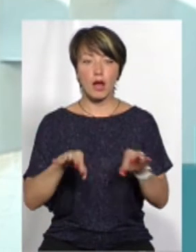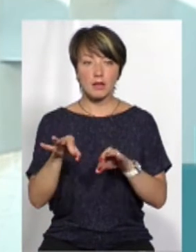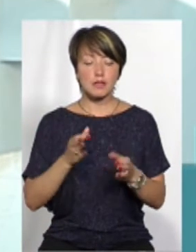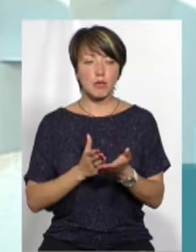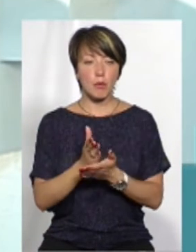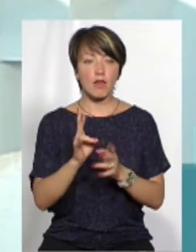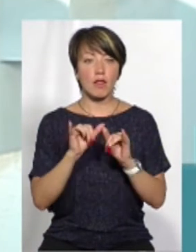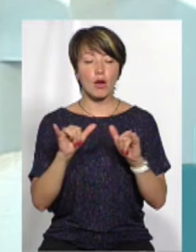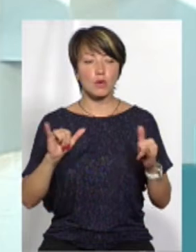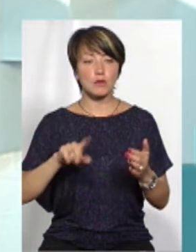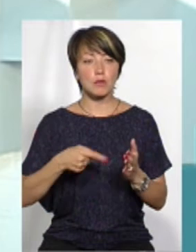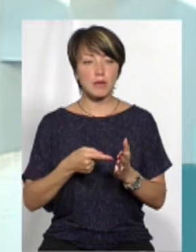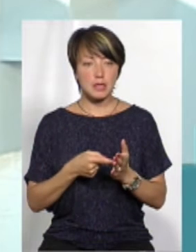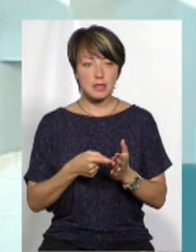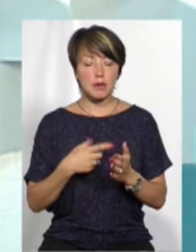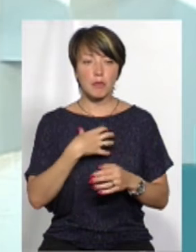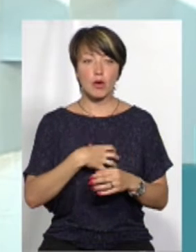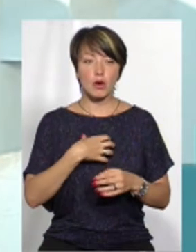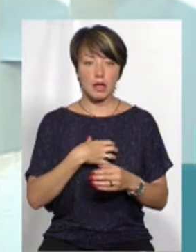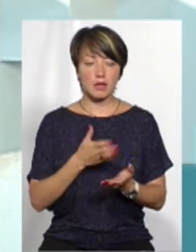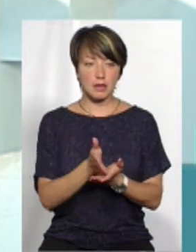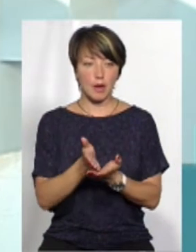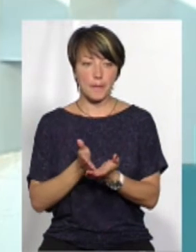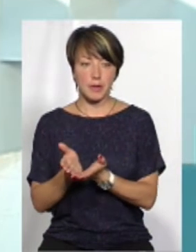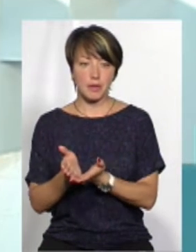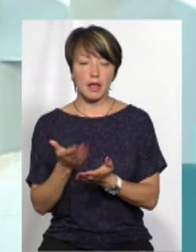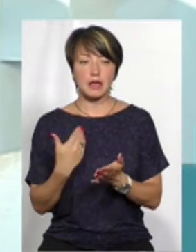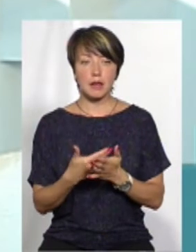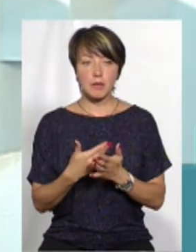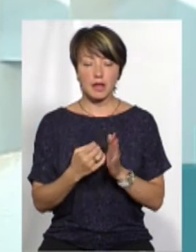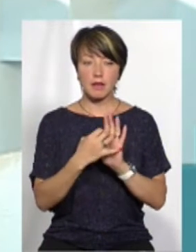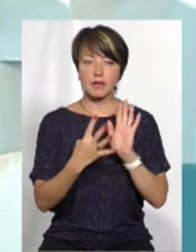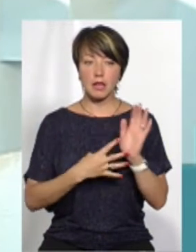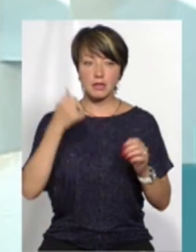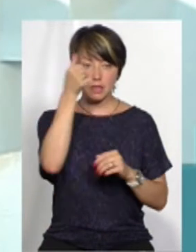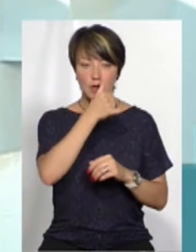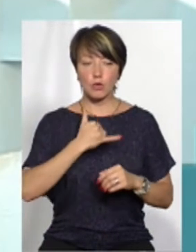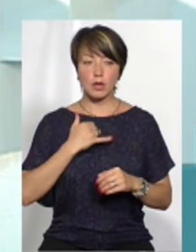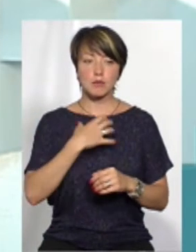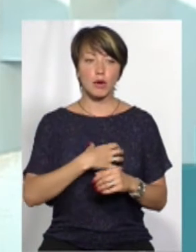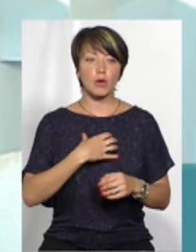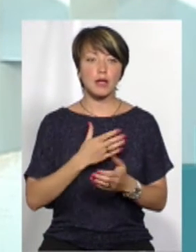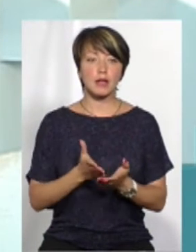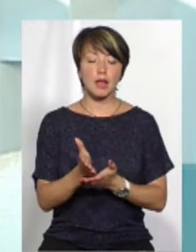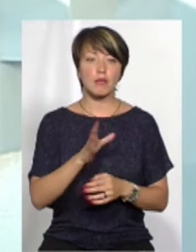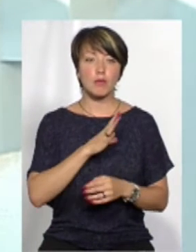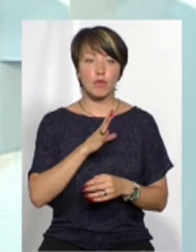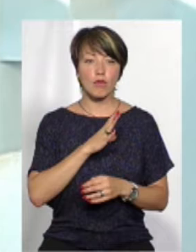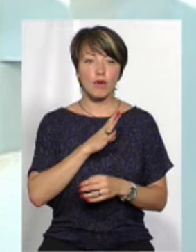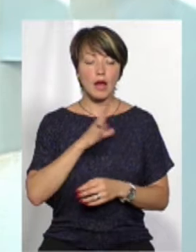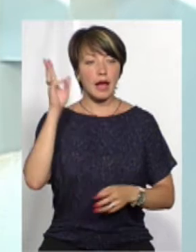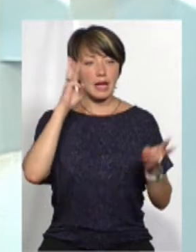які спрямовані на розвиток міста у пріоритетних для міста галузях. Наприклад, на 19 рік у нас пріоритетним напрямком був